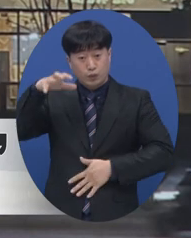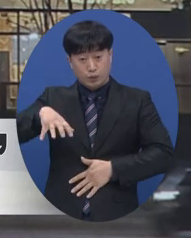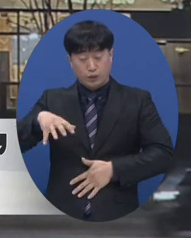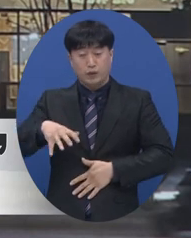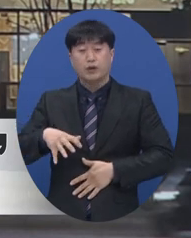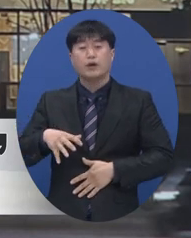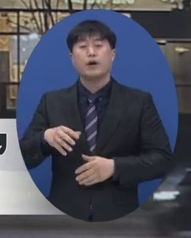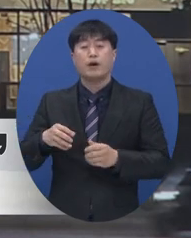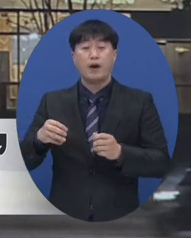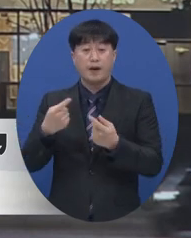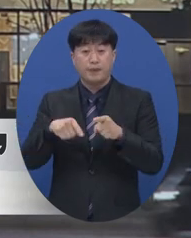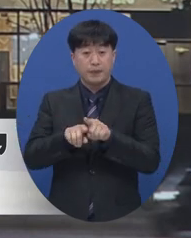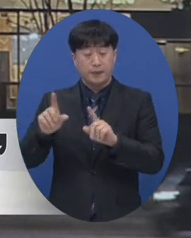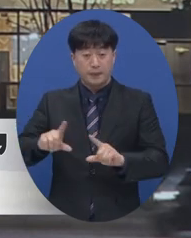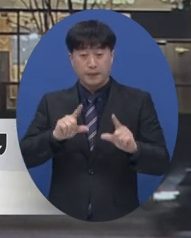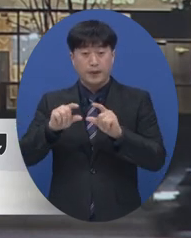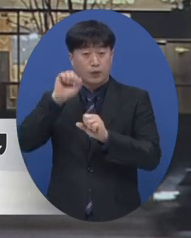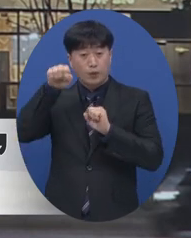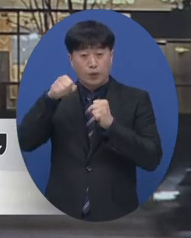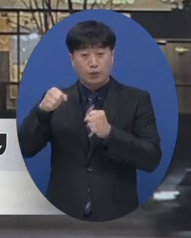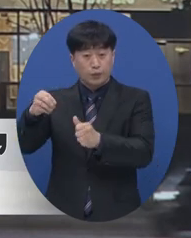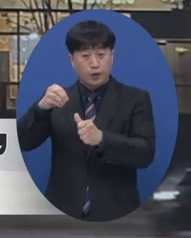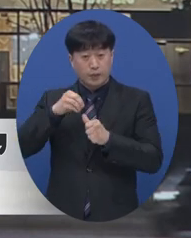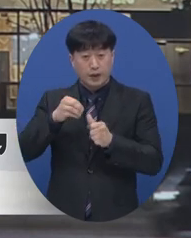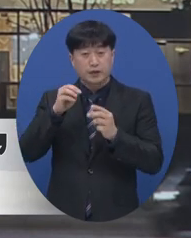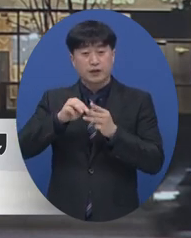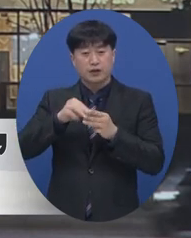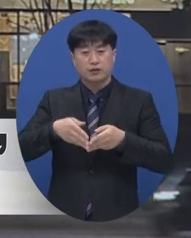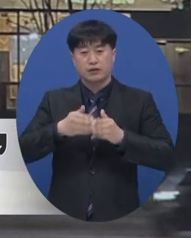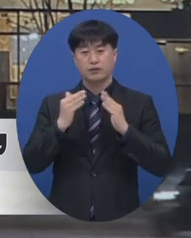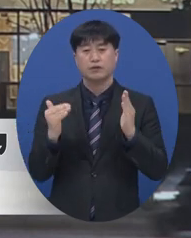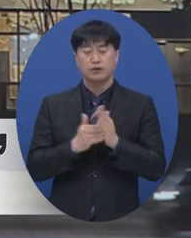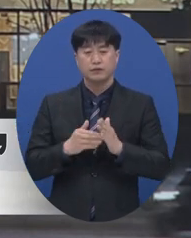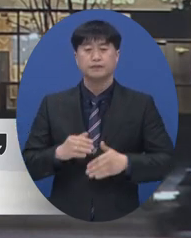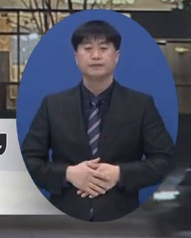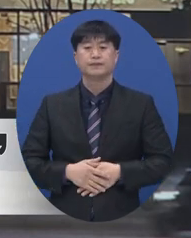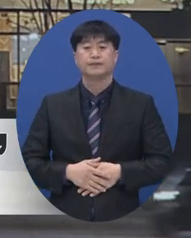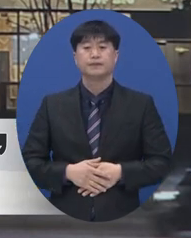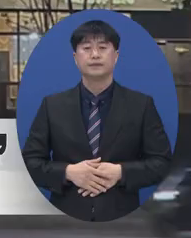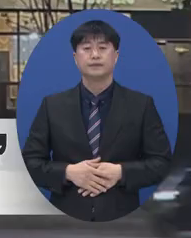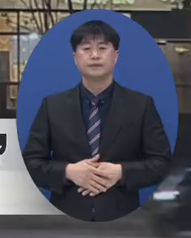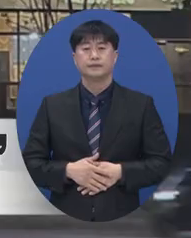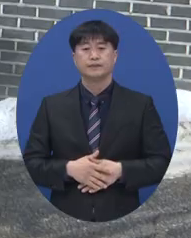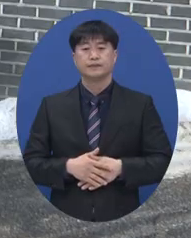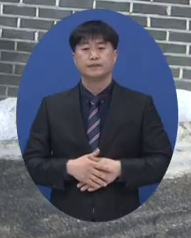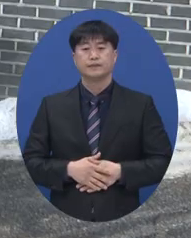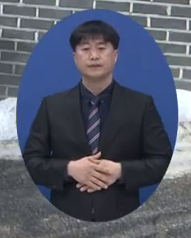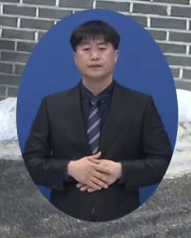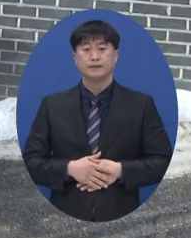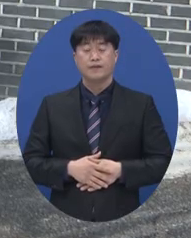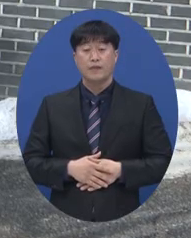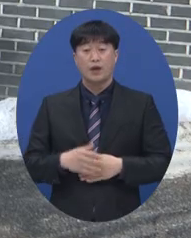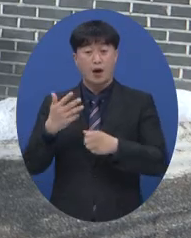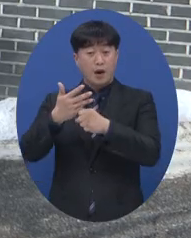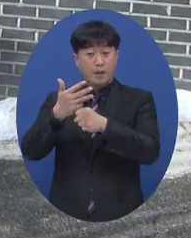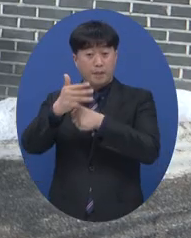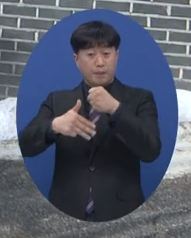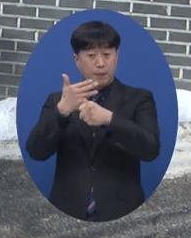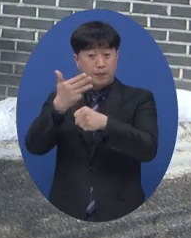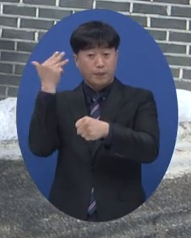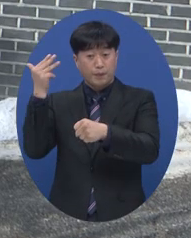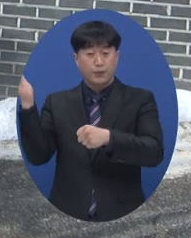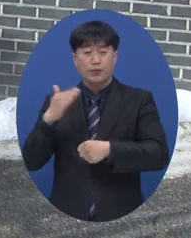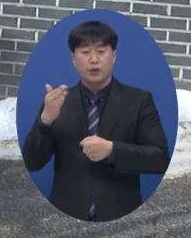반려동물 입양센터 를 만들었습니다 최 창 순 기자가 현장 취재했습니다 8년 전부터